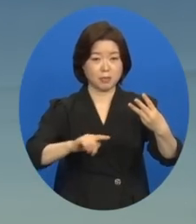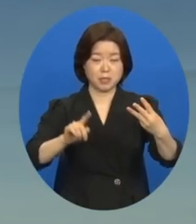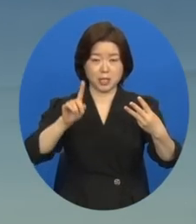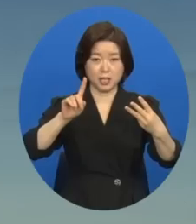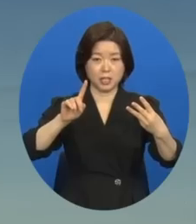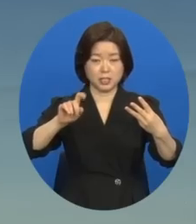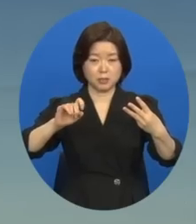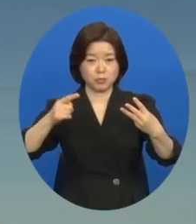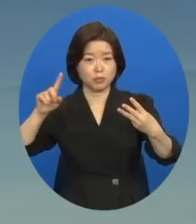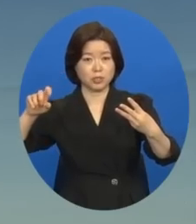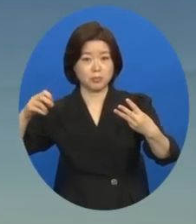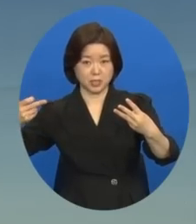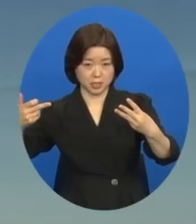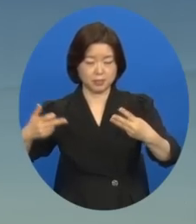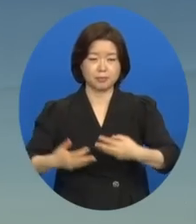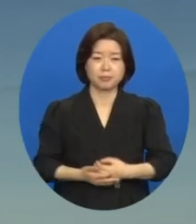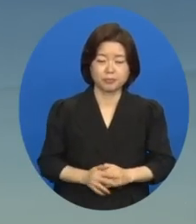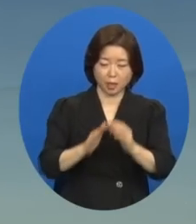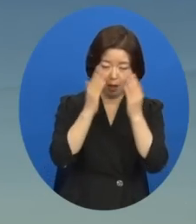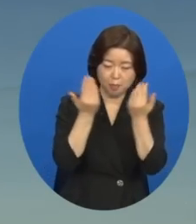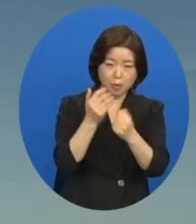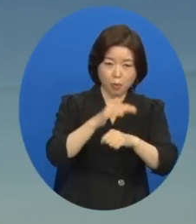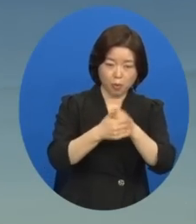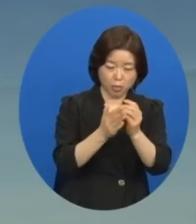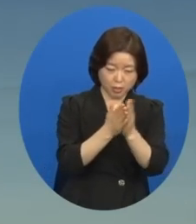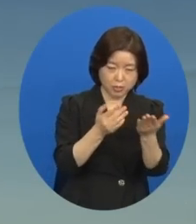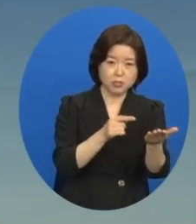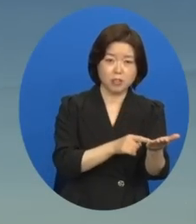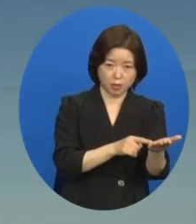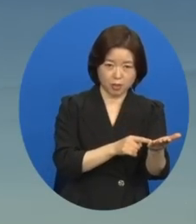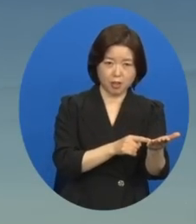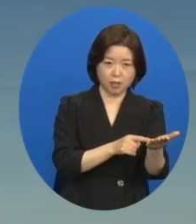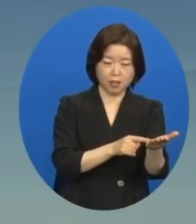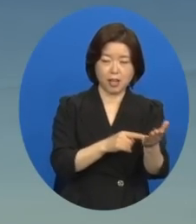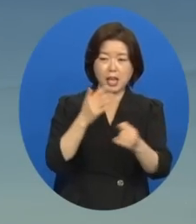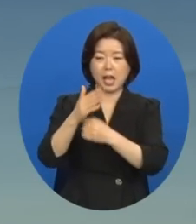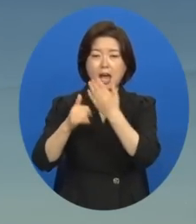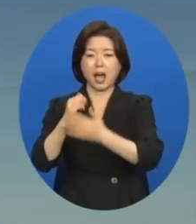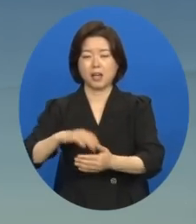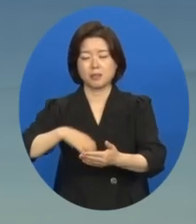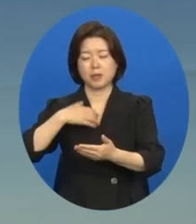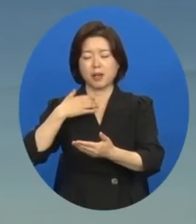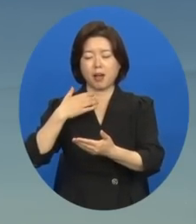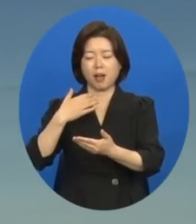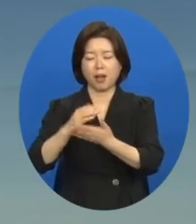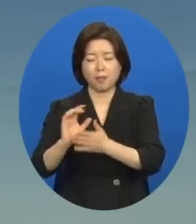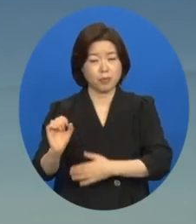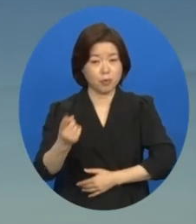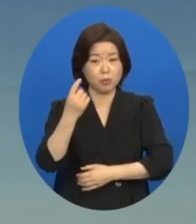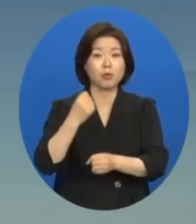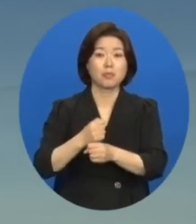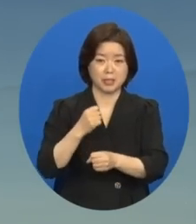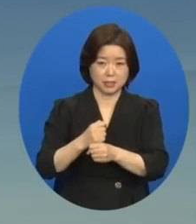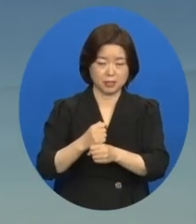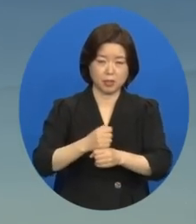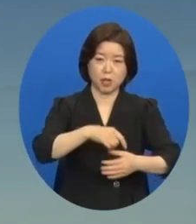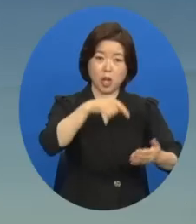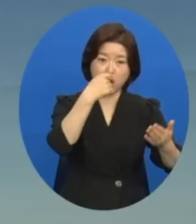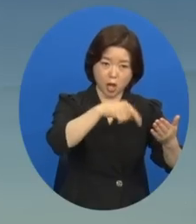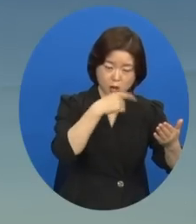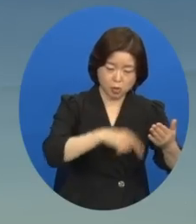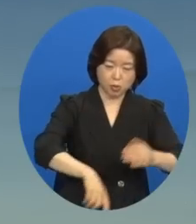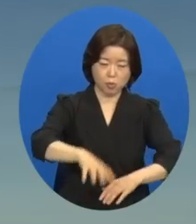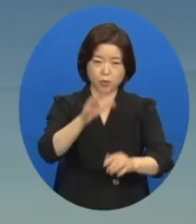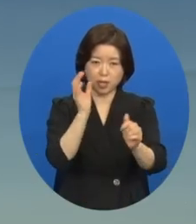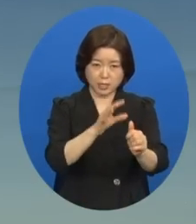말씀입니다. 모든 성경은 하나님의 감동으로 된 것으로 교훈과